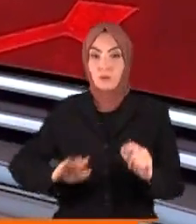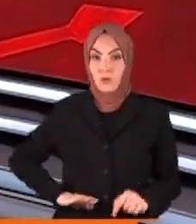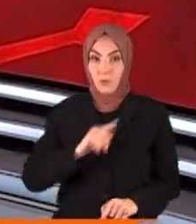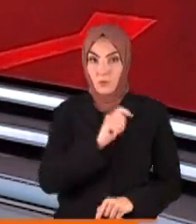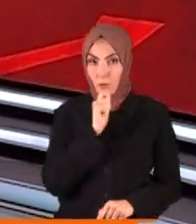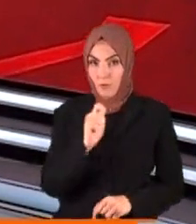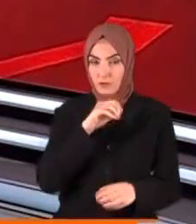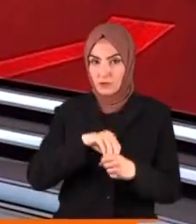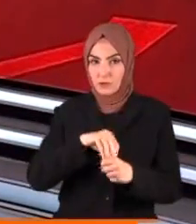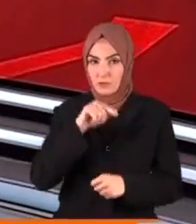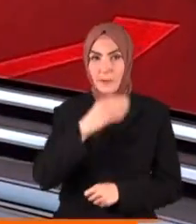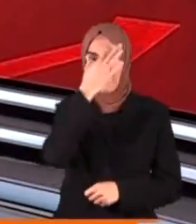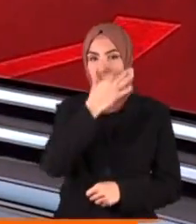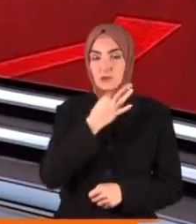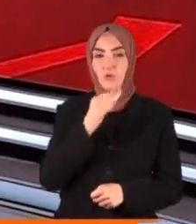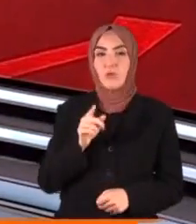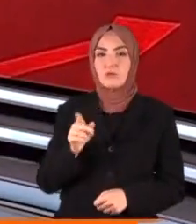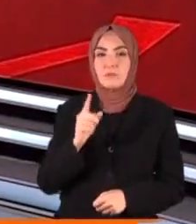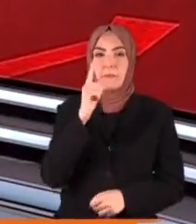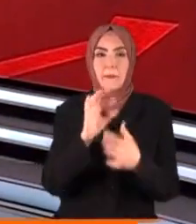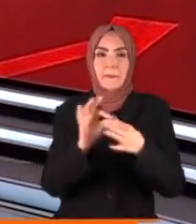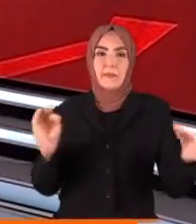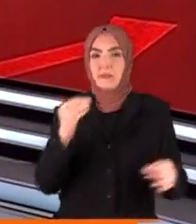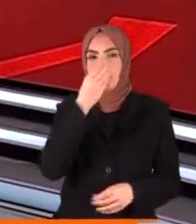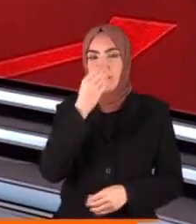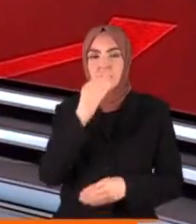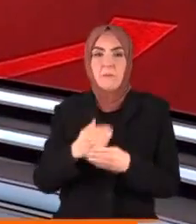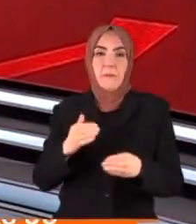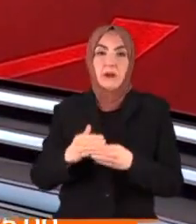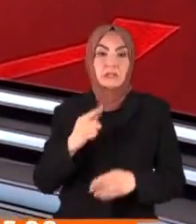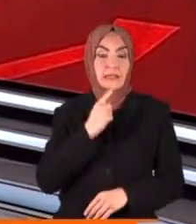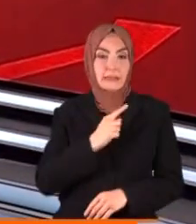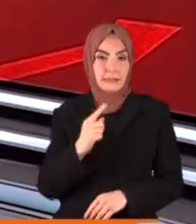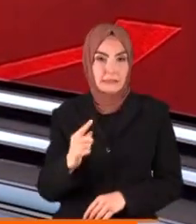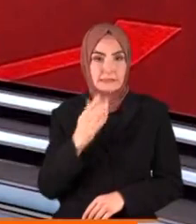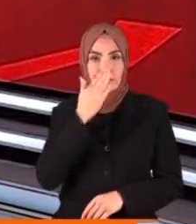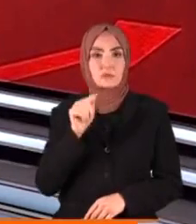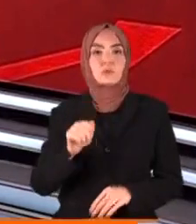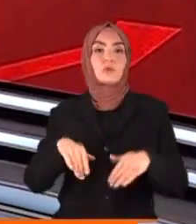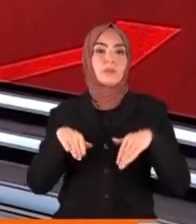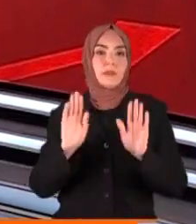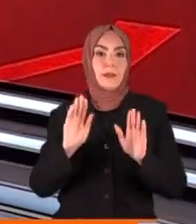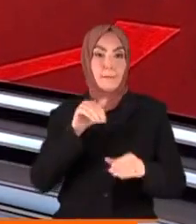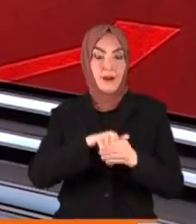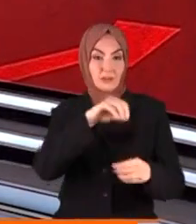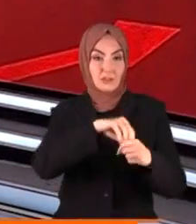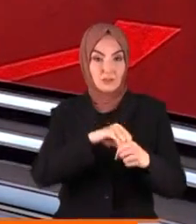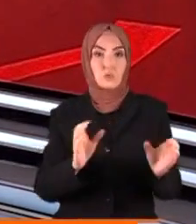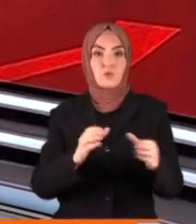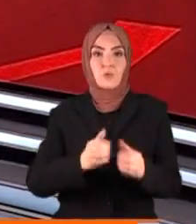için bir metrelik bez parçası ifadesini kullanmıştı. Tabii sadece bu da değil. Partide grup başkan vekili olduğu